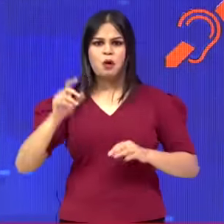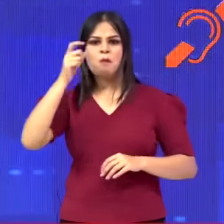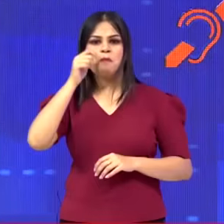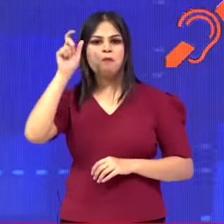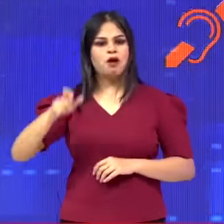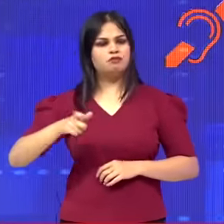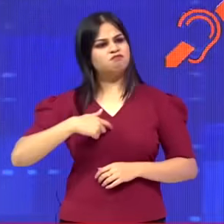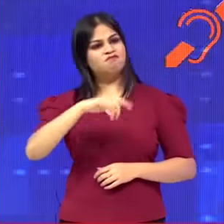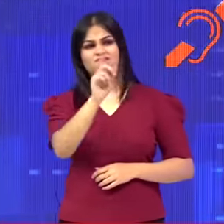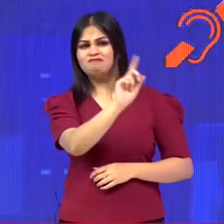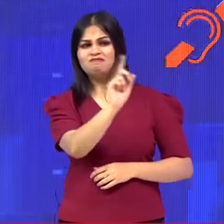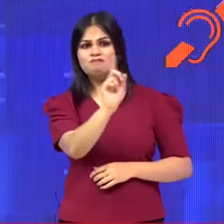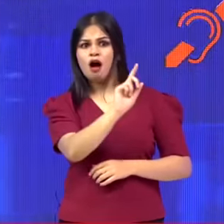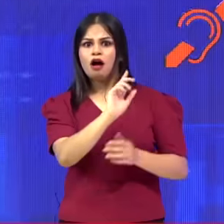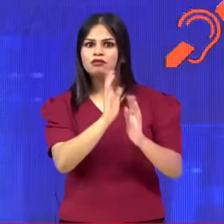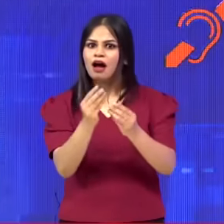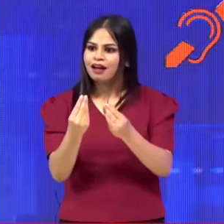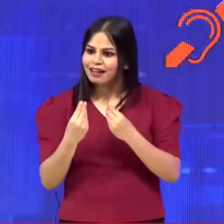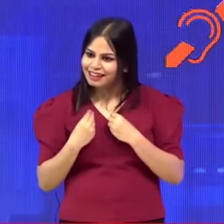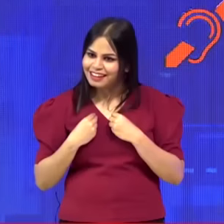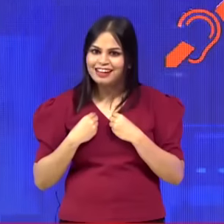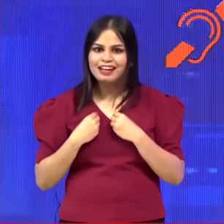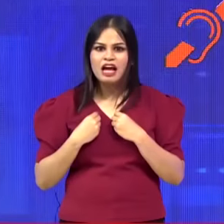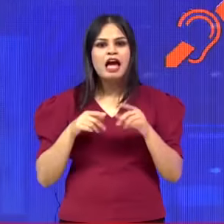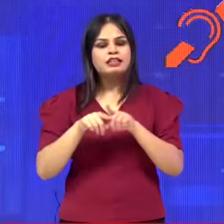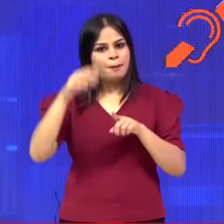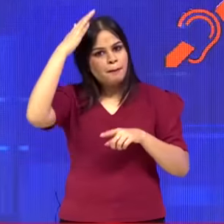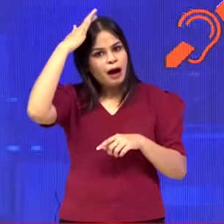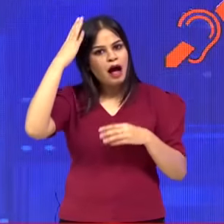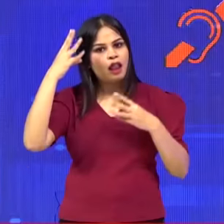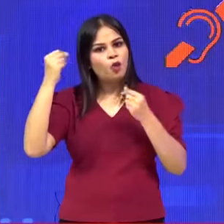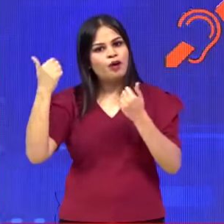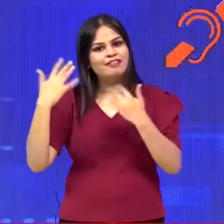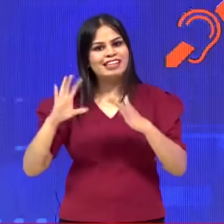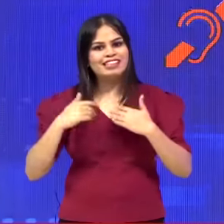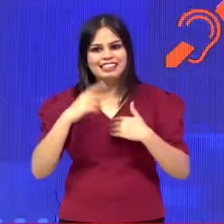कि मत करना, मेरा हाथ देख लो मेरे बाल चले गए।